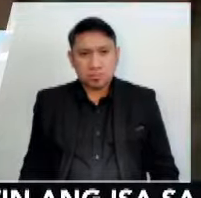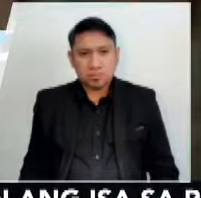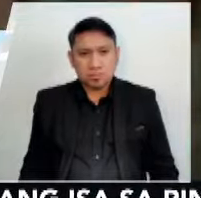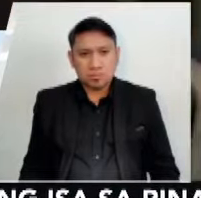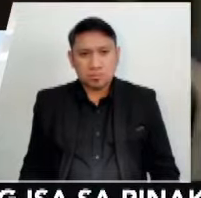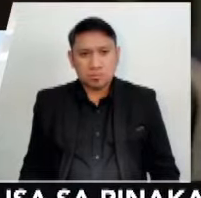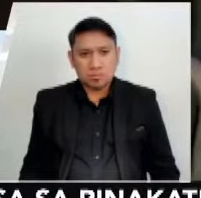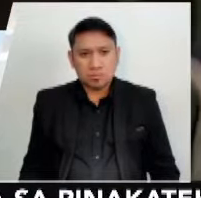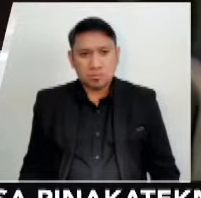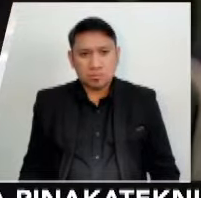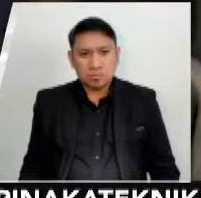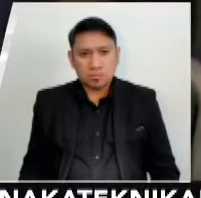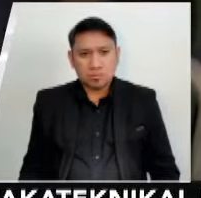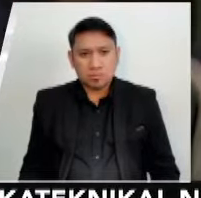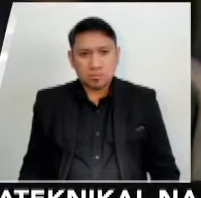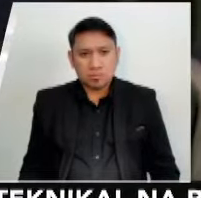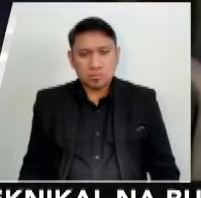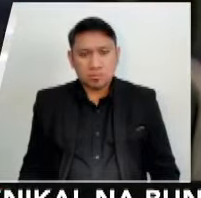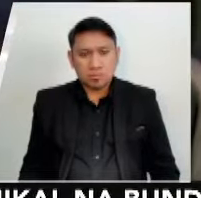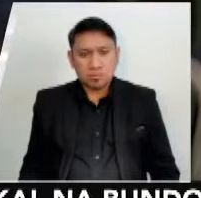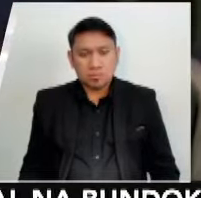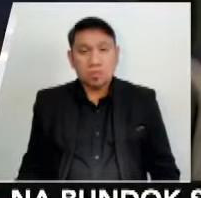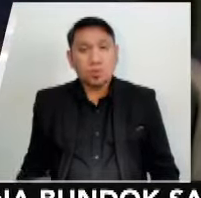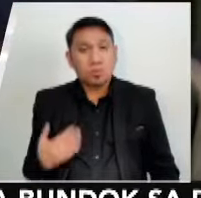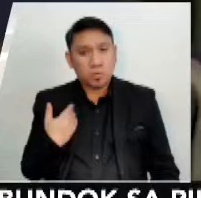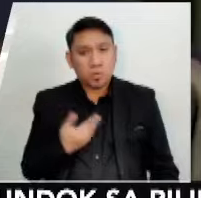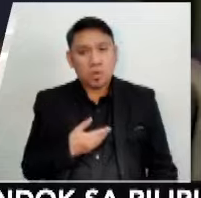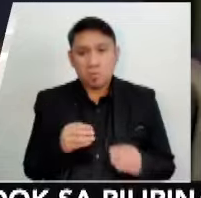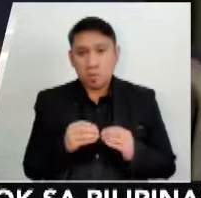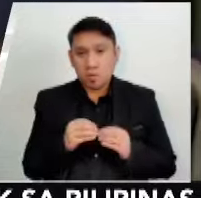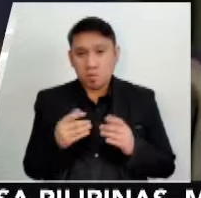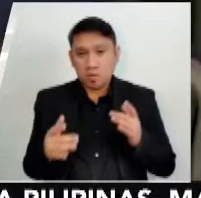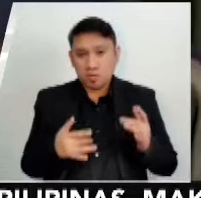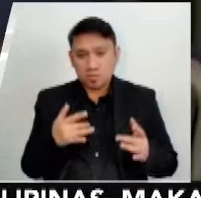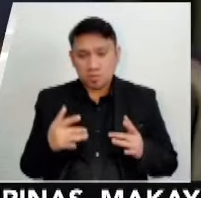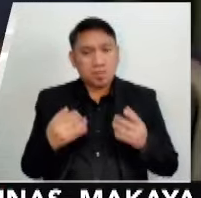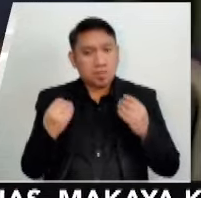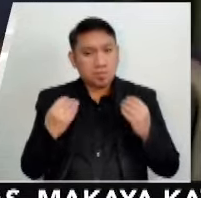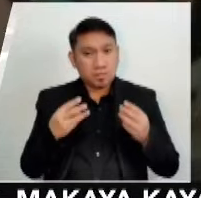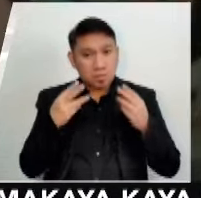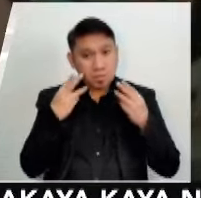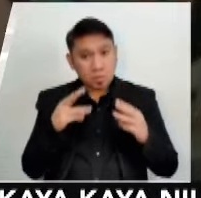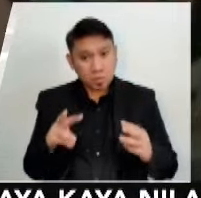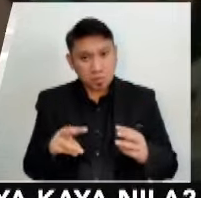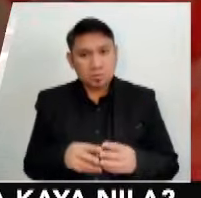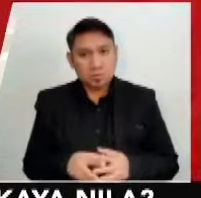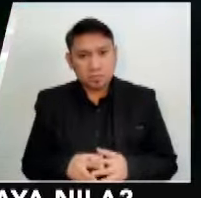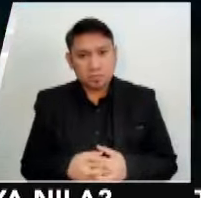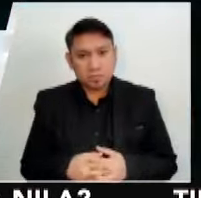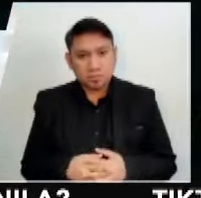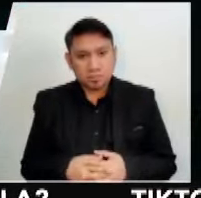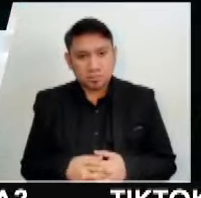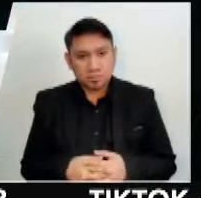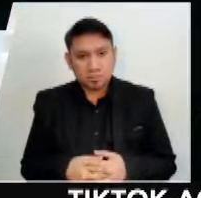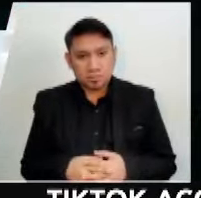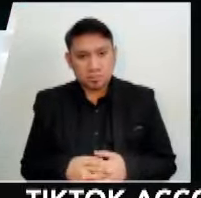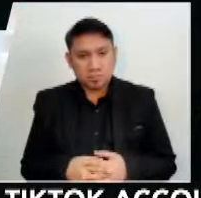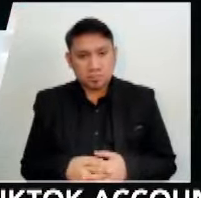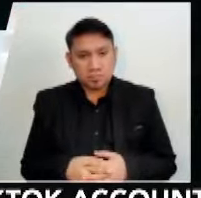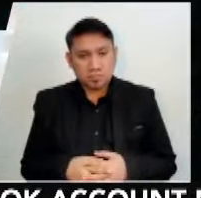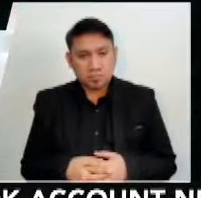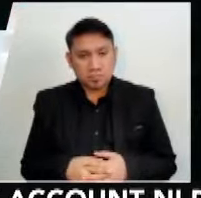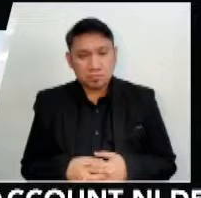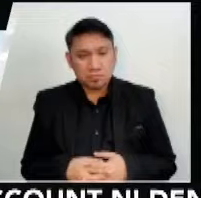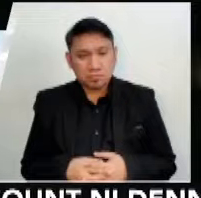Thank you! Mas na-excite po kami dahil ang dami pong tumutok sa pilot episode ng Widow's War. Umpisa pa lang po yan. Hot topic agad ang